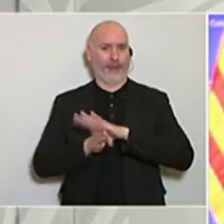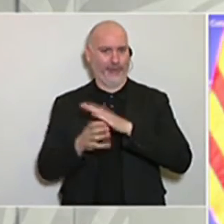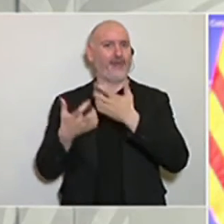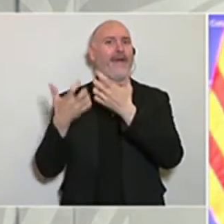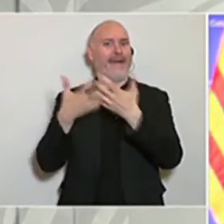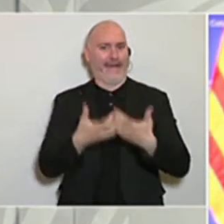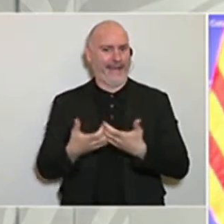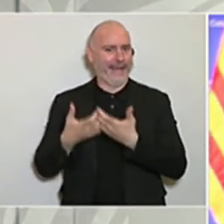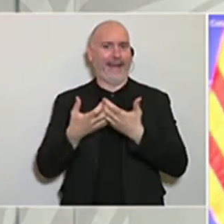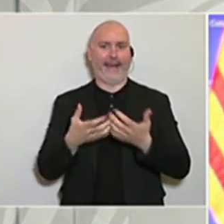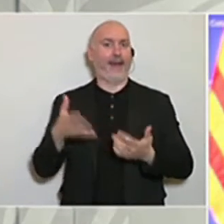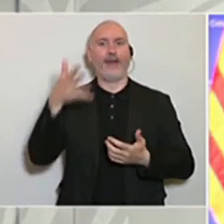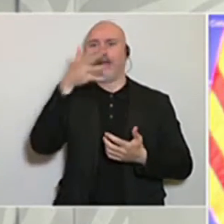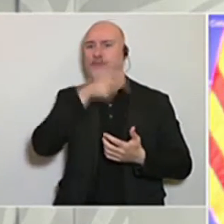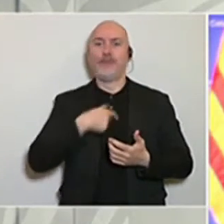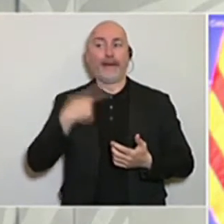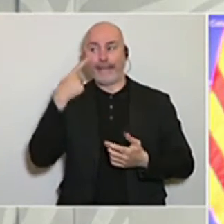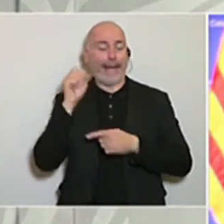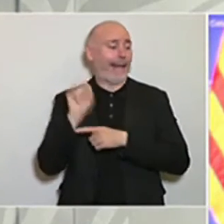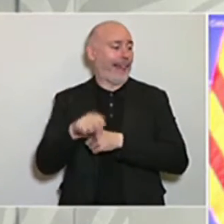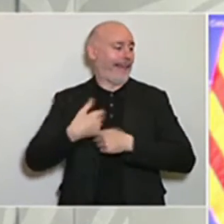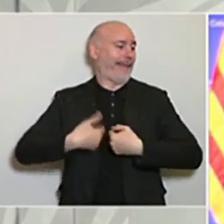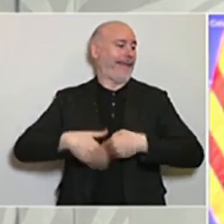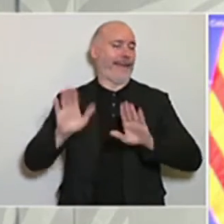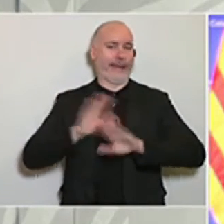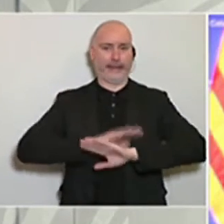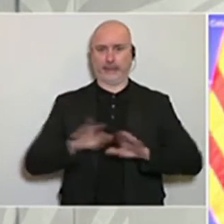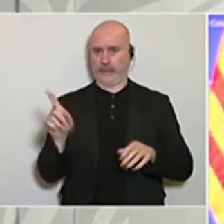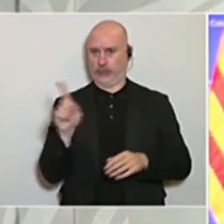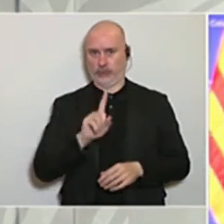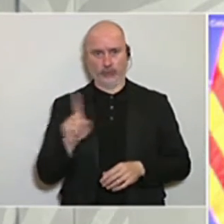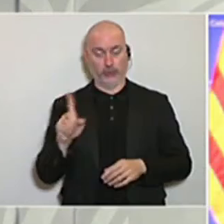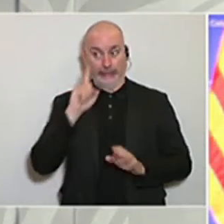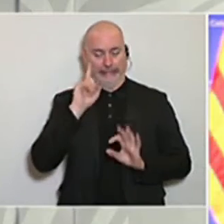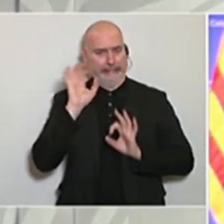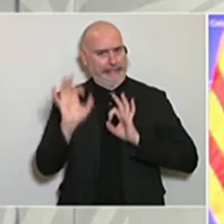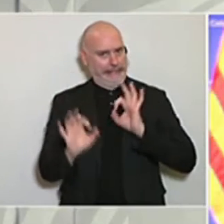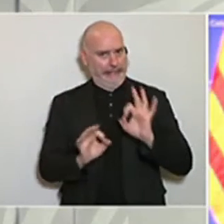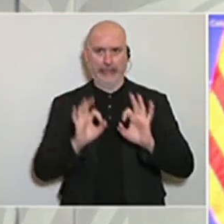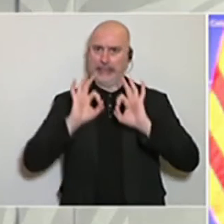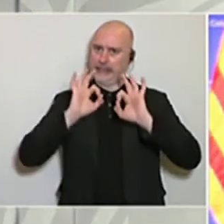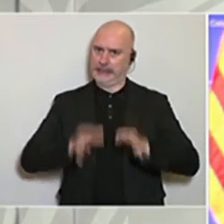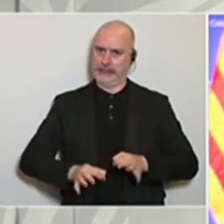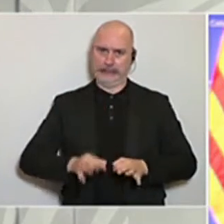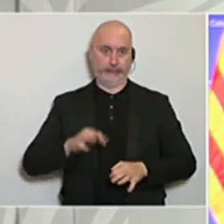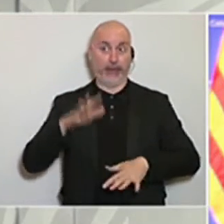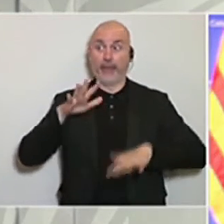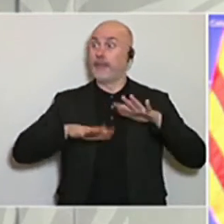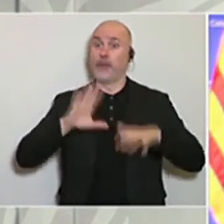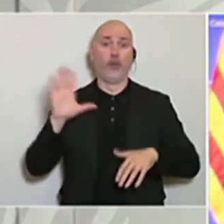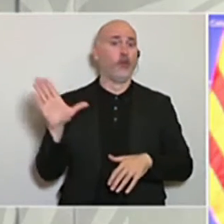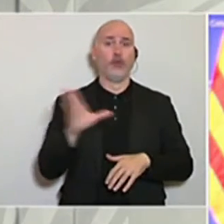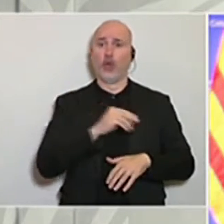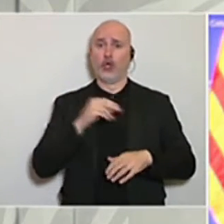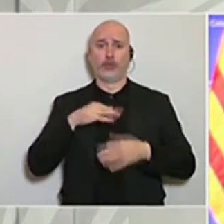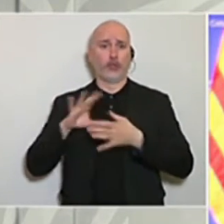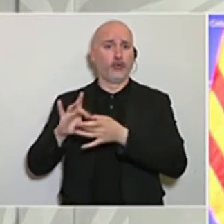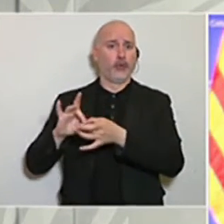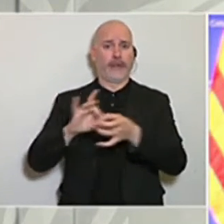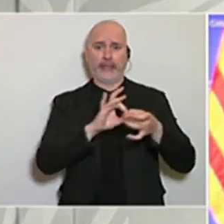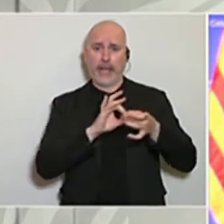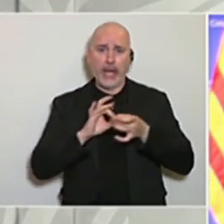tant, no podem abaixar la guàrdia. No podem abaixar la guàrdia i hem de ser molt curosos. Això depèn de tots, depèn de la solidaritat de tots i depèn de